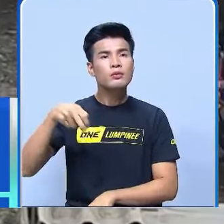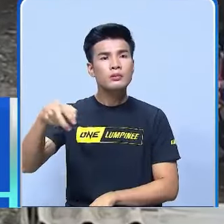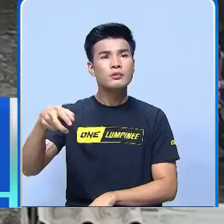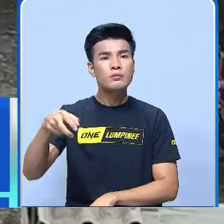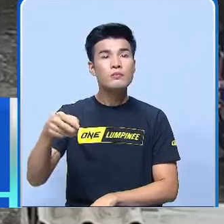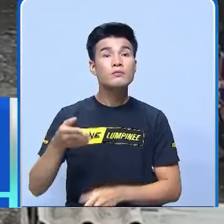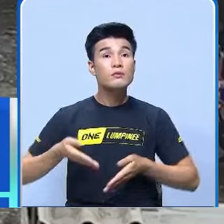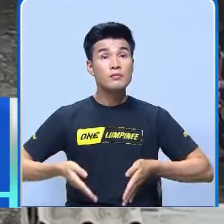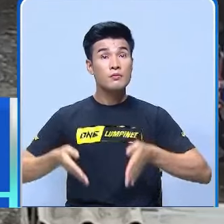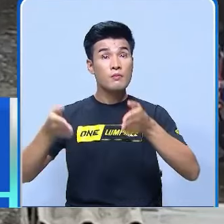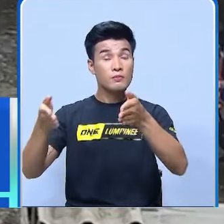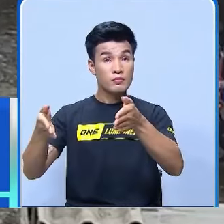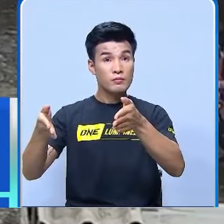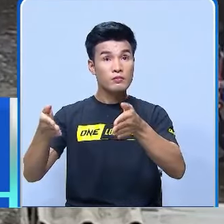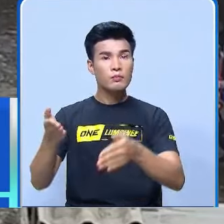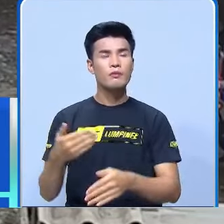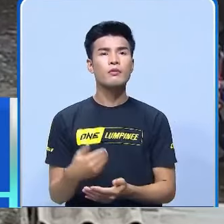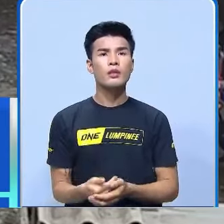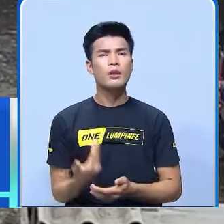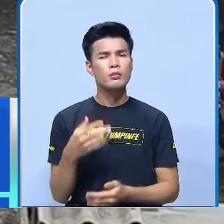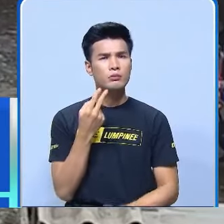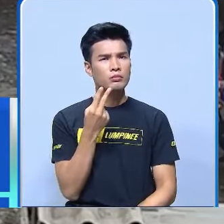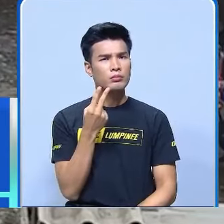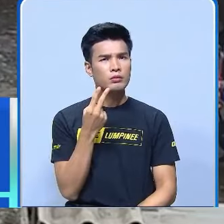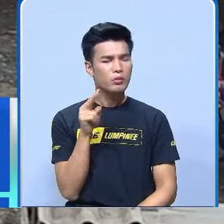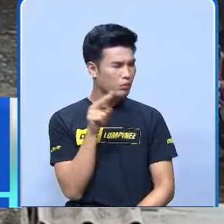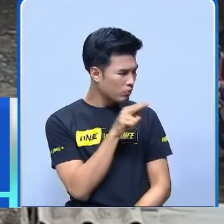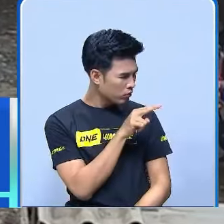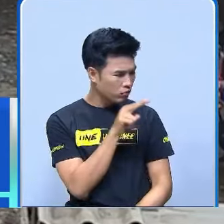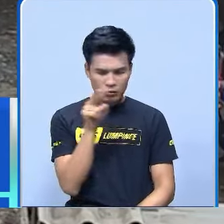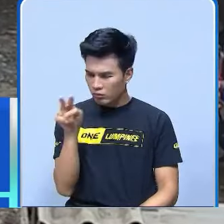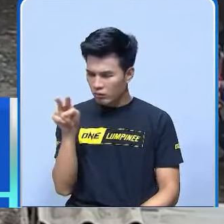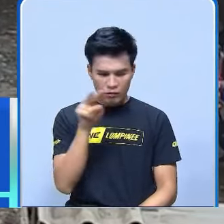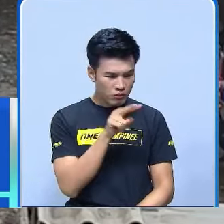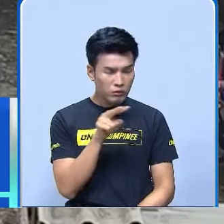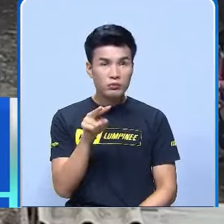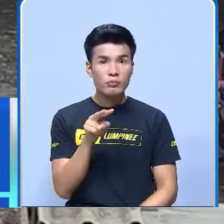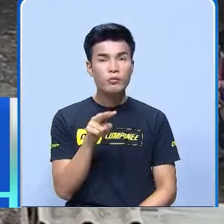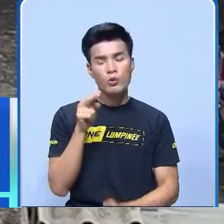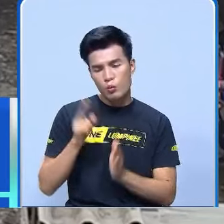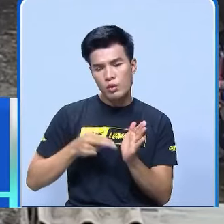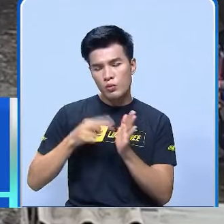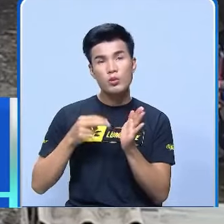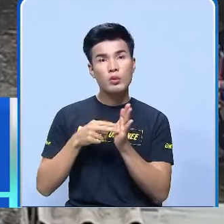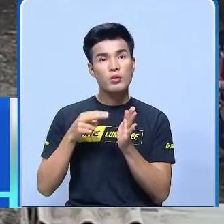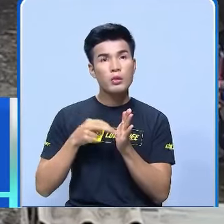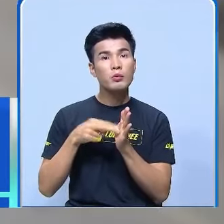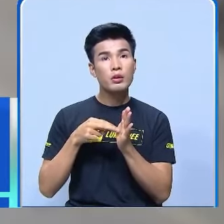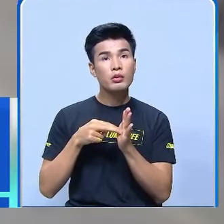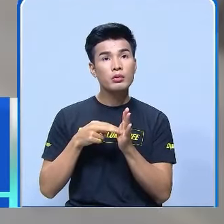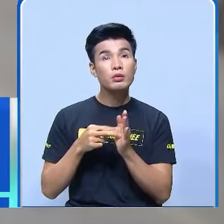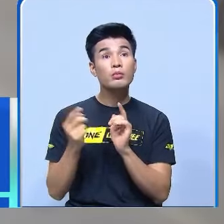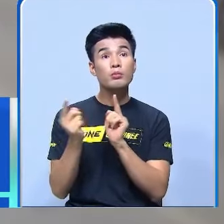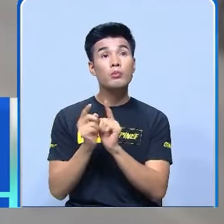ถนนสายเทศบาลบ้านหมี่ระหว่างนั้นนมีการเอ๊ะหยุดหันไปมองซ้ายทีขวาทีและวิ่งต่อก็วิ่งไปแล้วไปเจอรถ